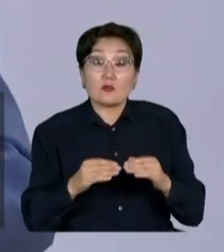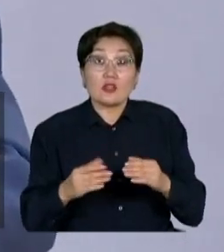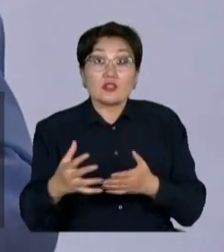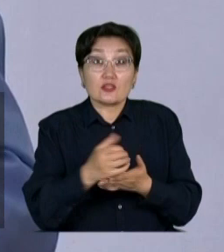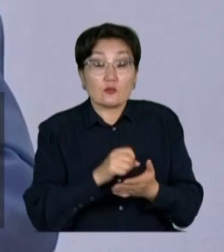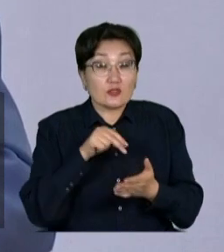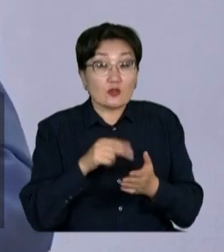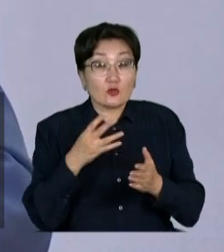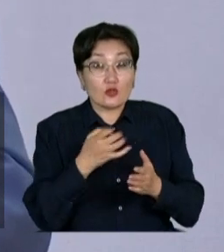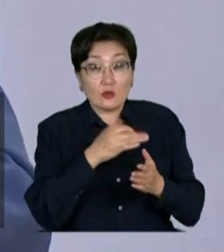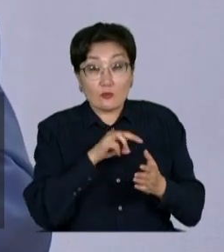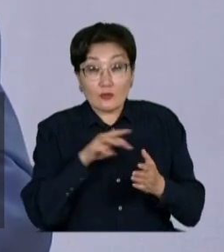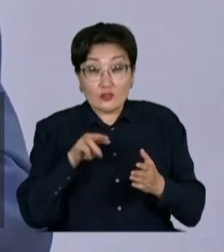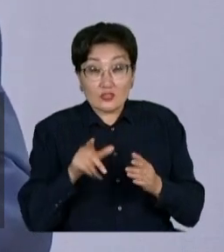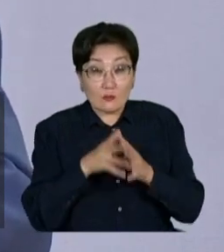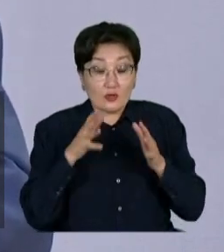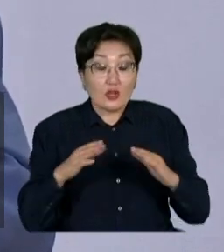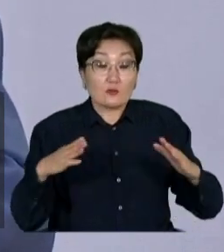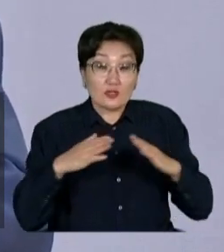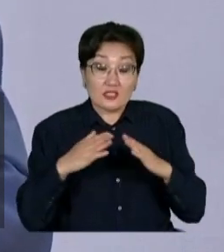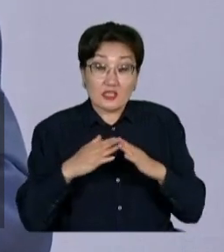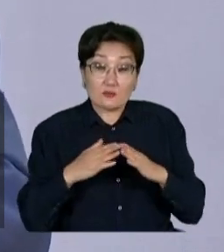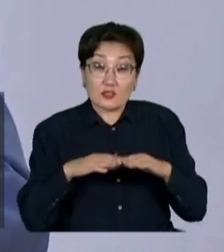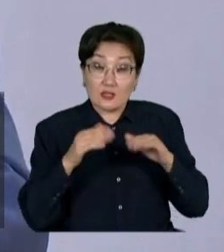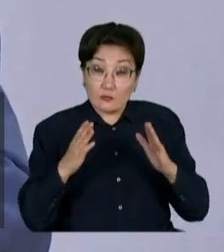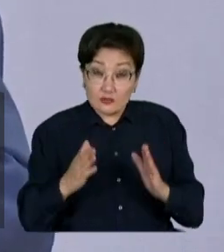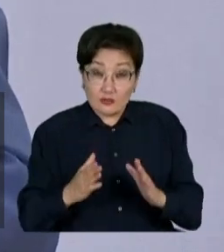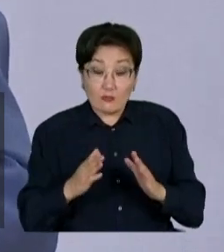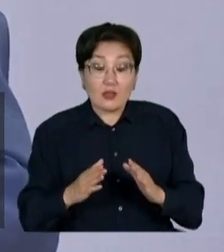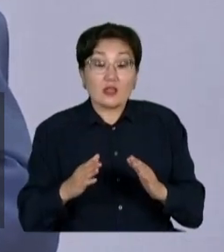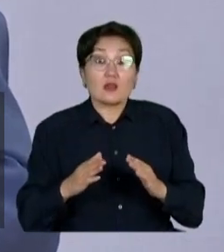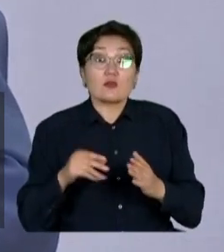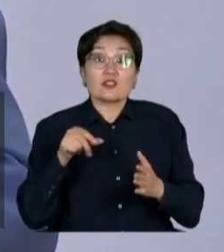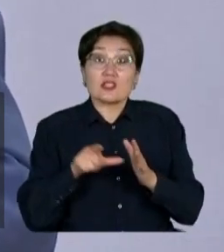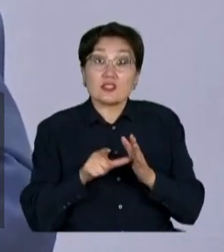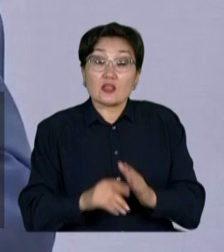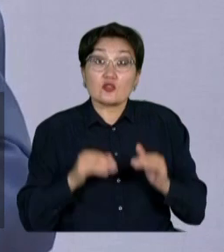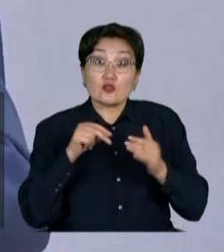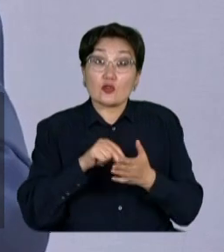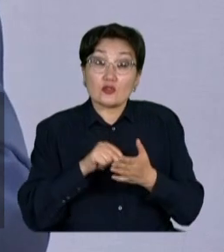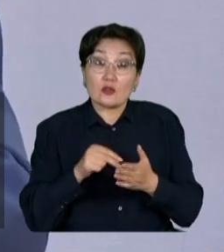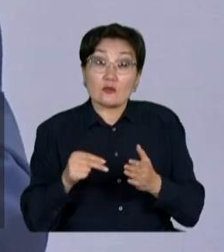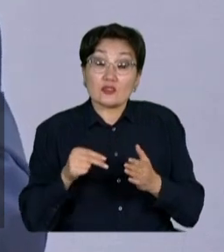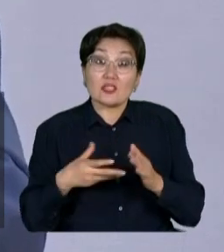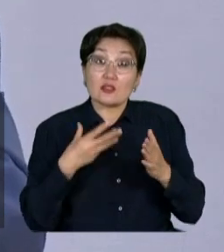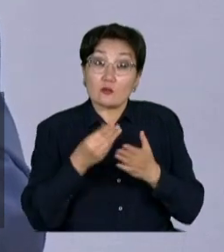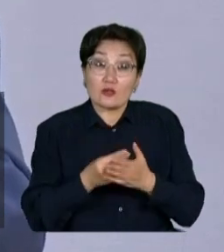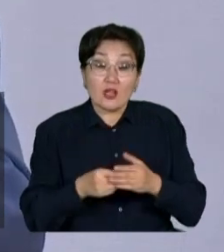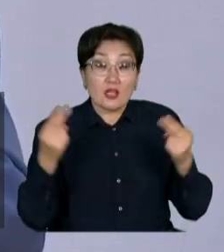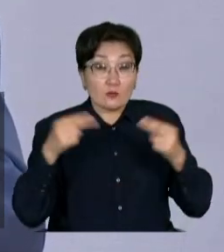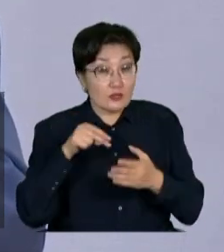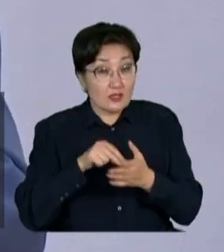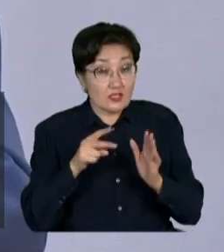құны 450 миллион теңгеден асатын жылжымайтын мүлік объектілері бойынша мүлік салығының жоғары мөлшерлемесі көзделген. Мұнымен қоса кедендік